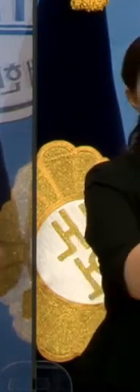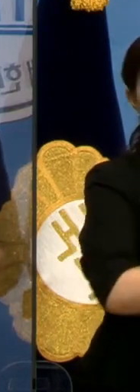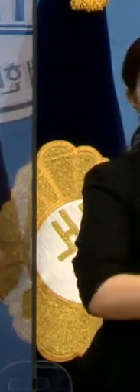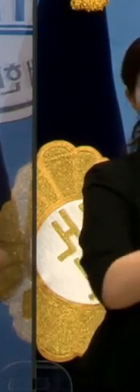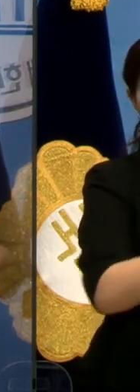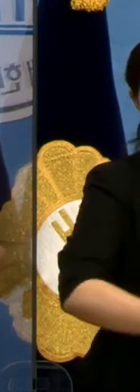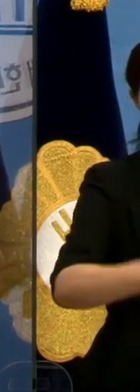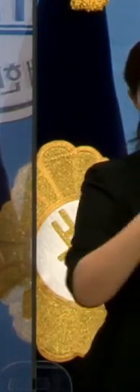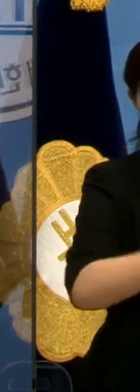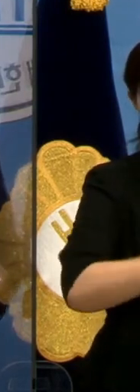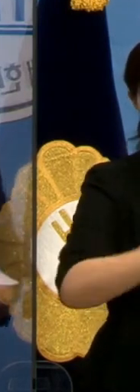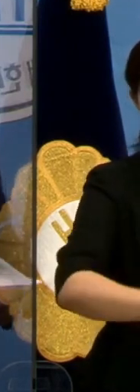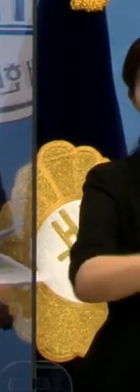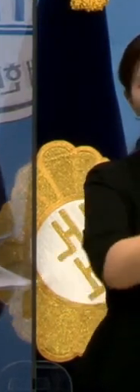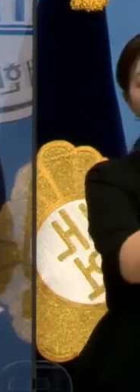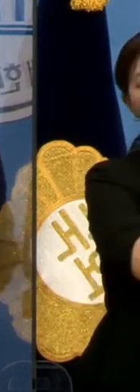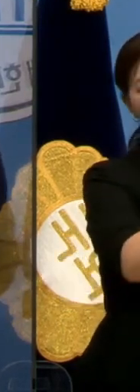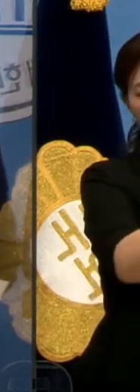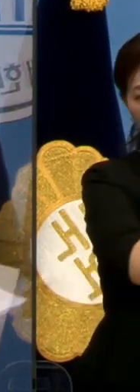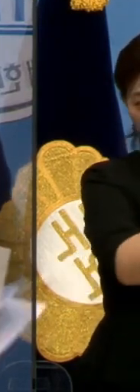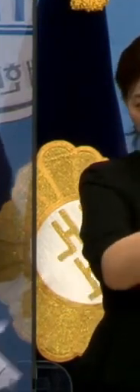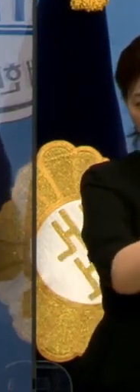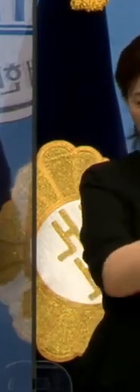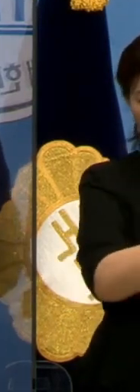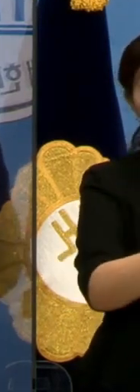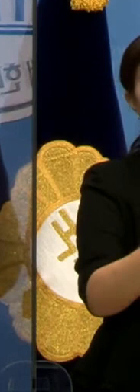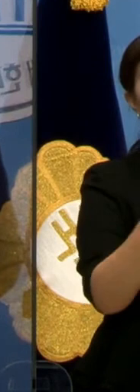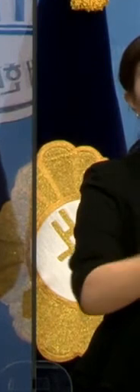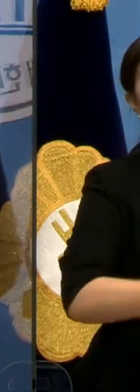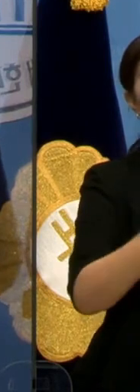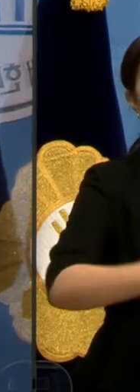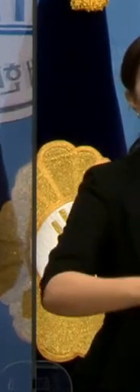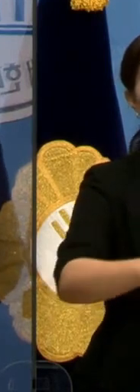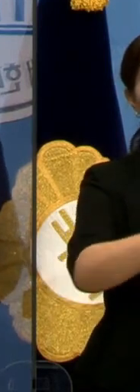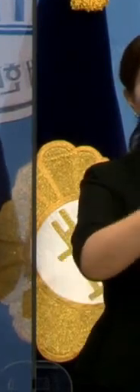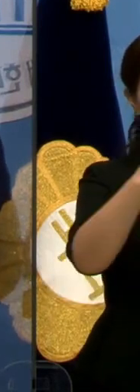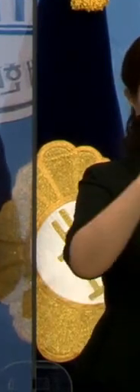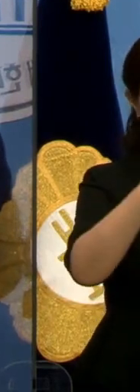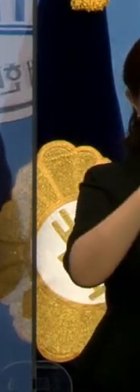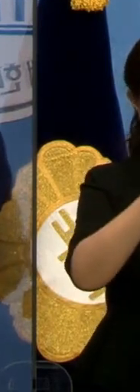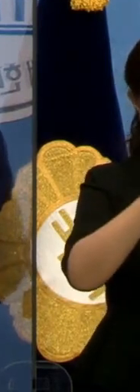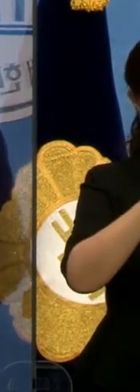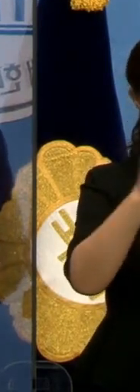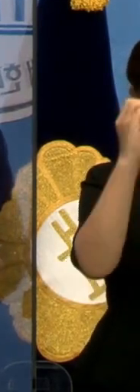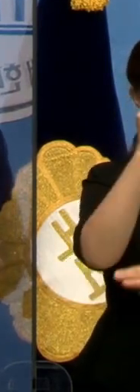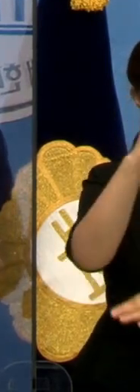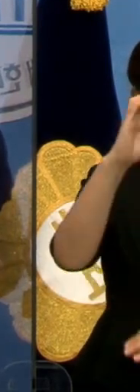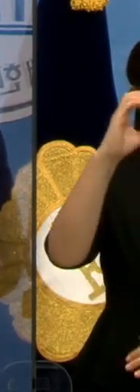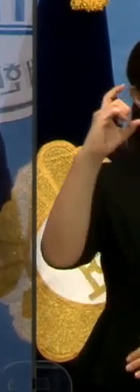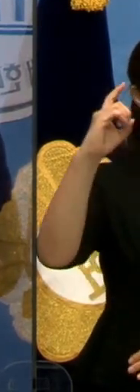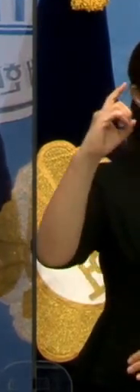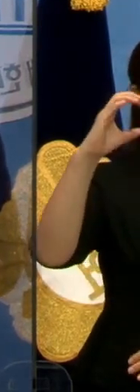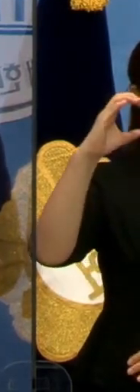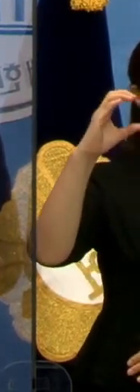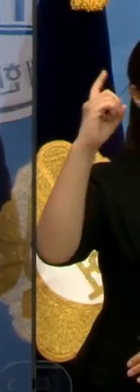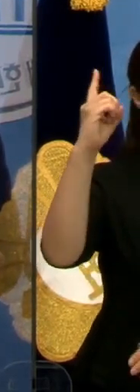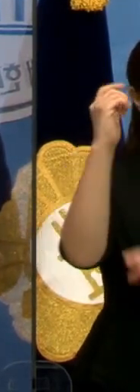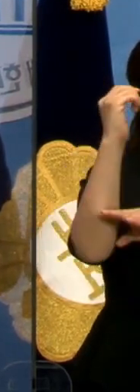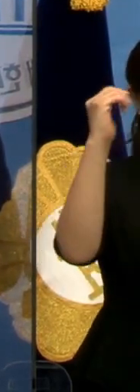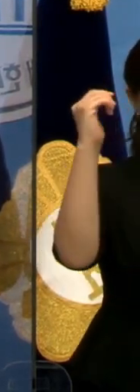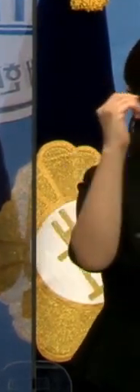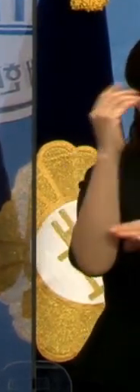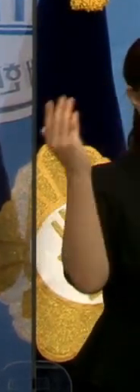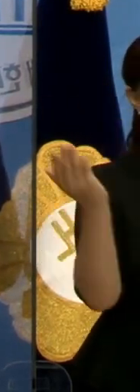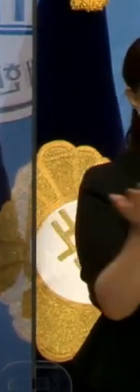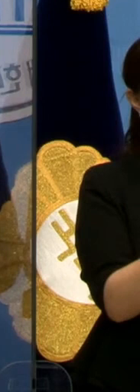평균 수준까지 높이는 것이 가능해집니다. 그것을 위한 재정 로드맵도 준비해 가겠습니다.